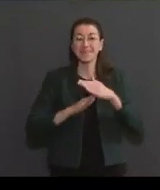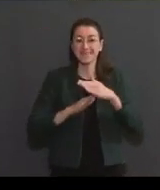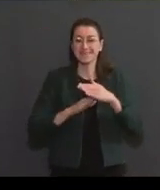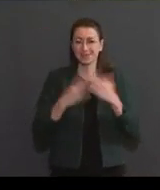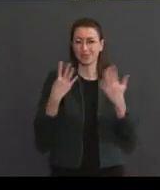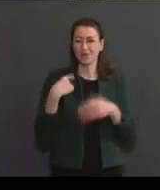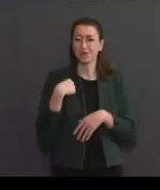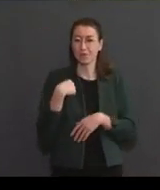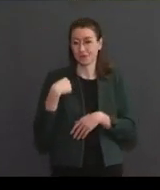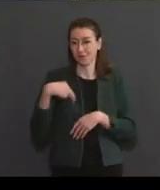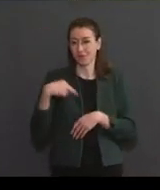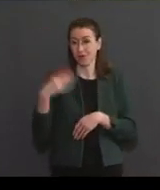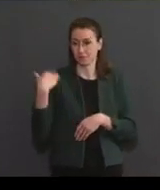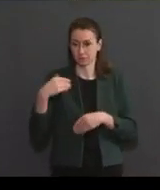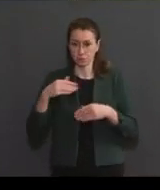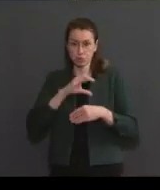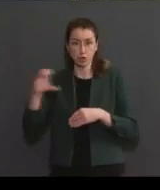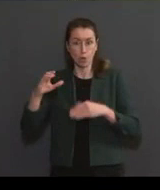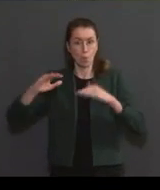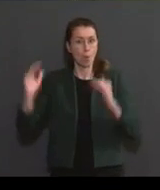du 11 septembre.